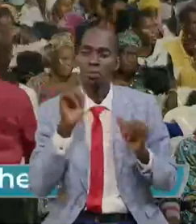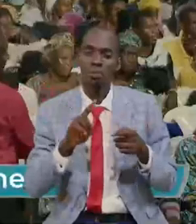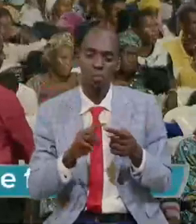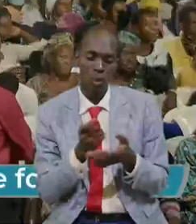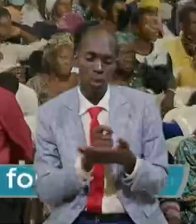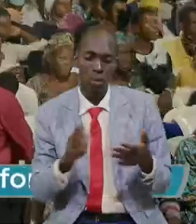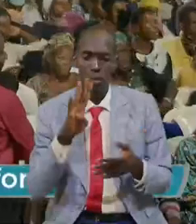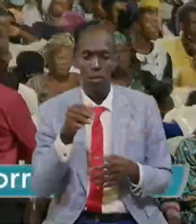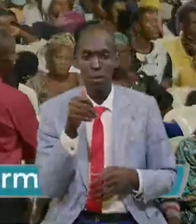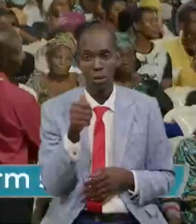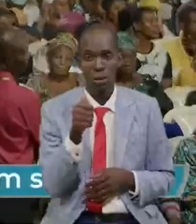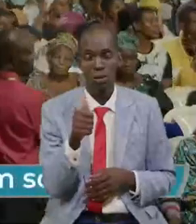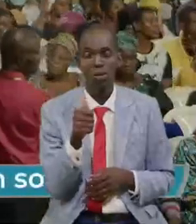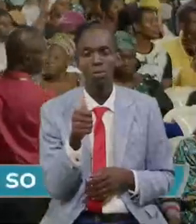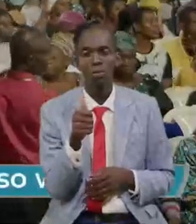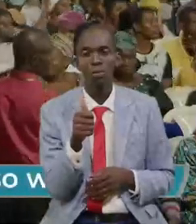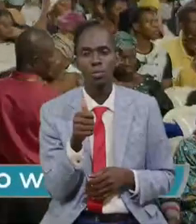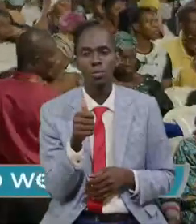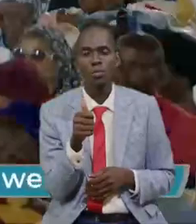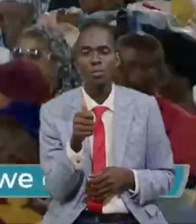Ceux qui ne peuvent pas écrire, aidez-les